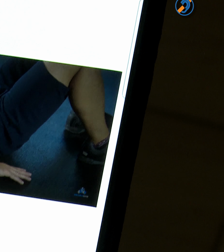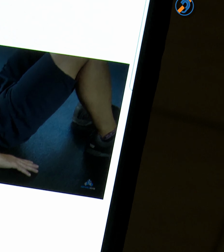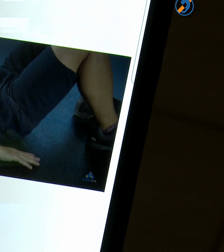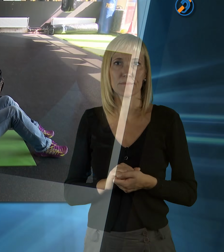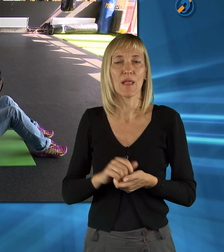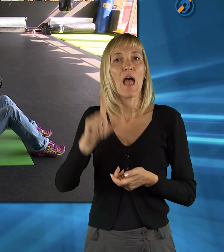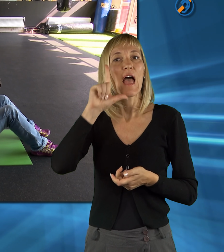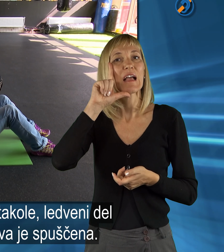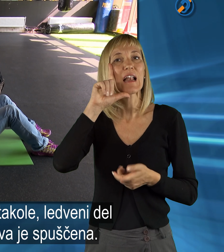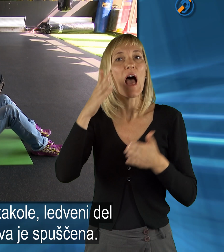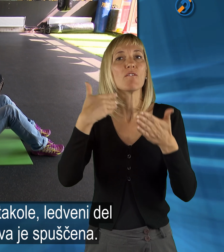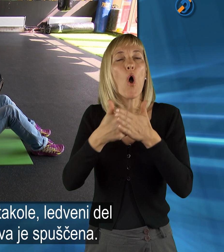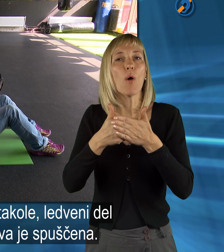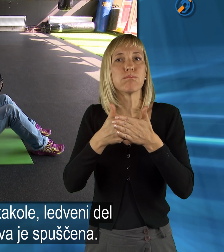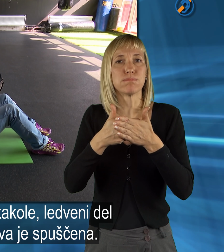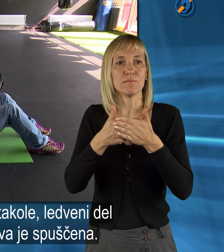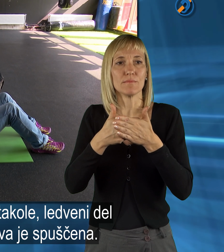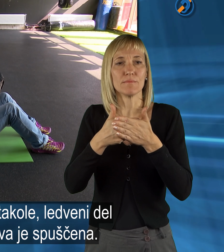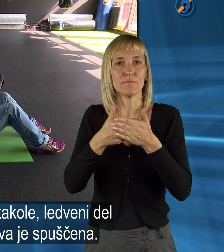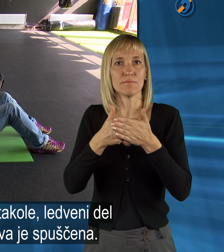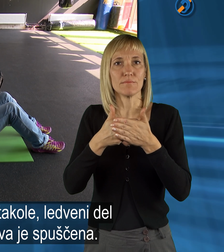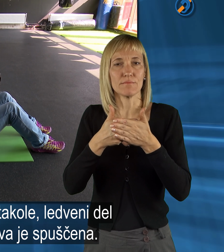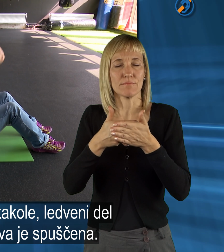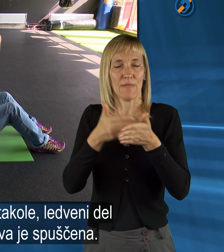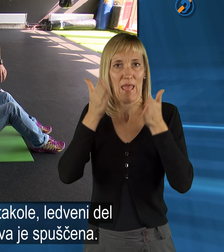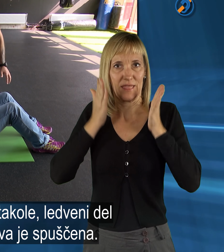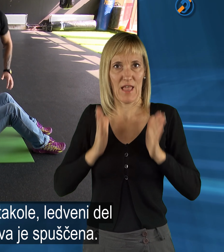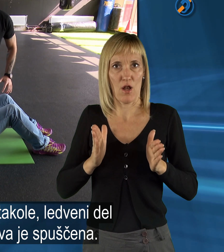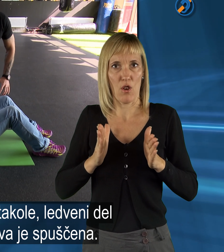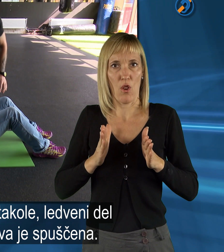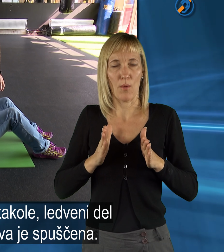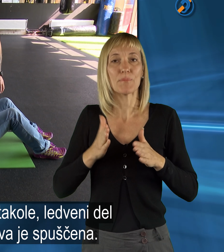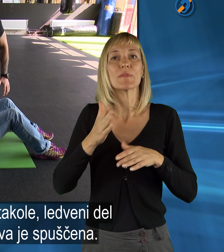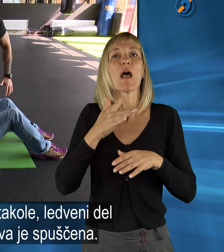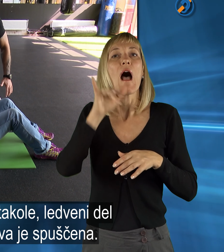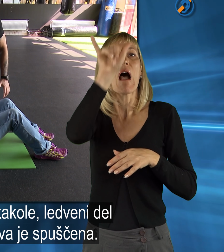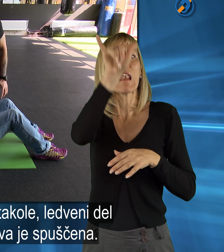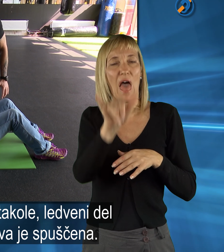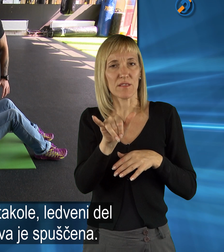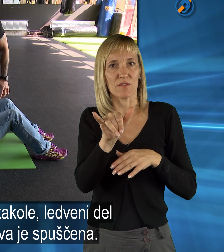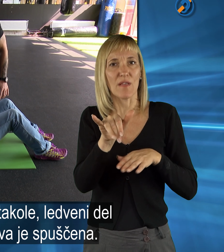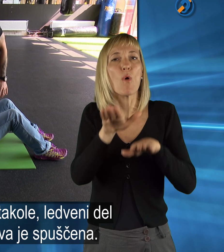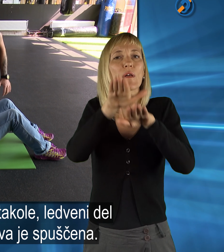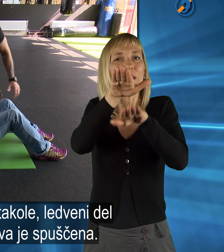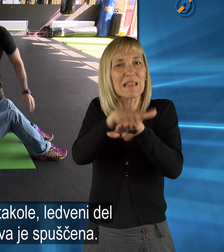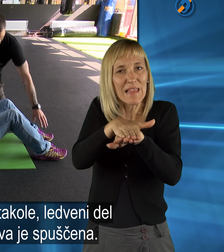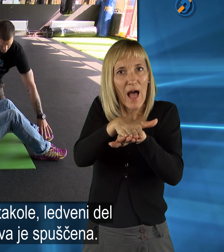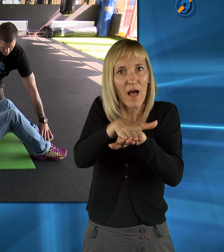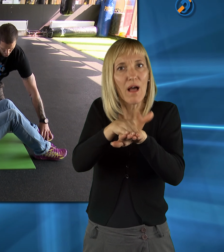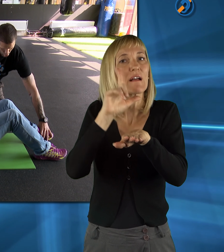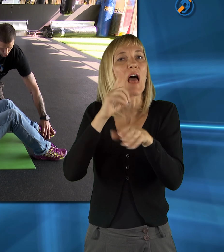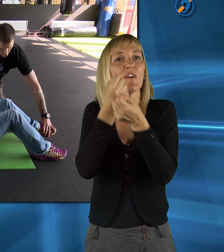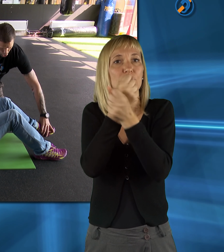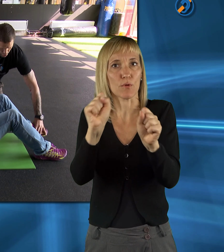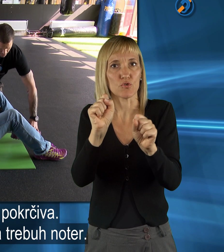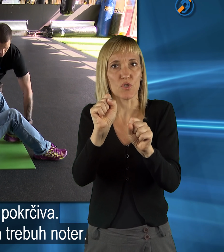Lava ob telesu, naporam takole, ledveni del gre dolo ob tla, glava sproščena,